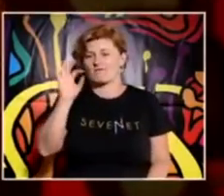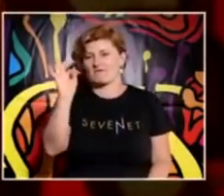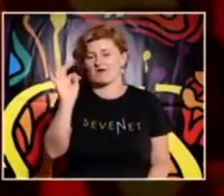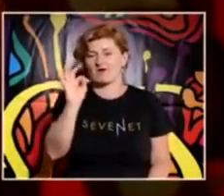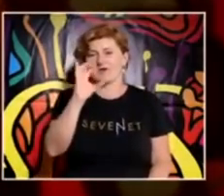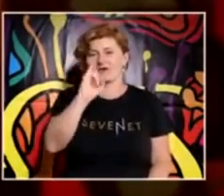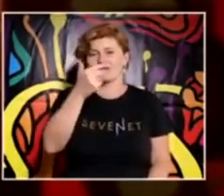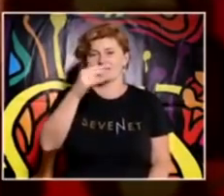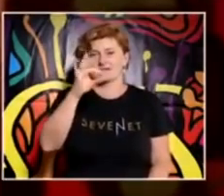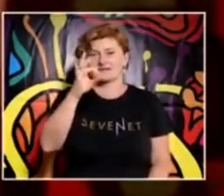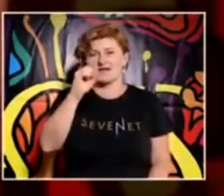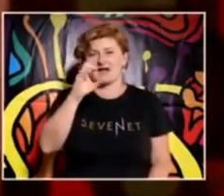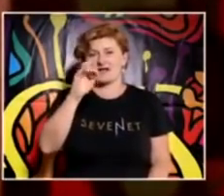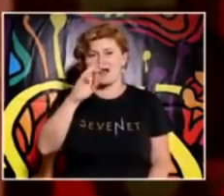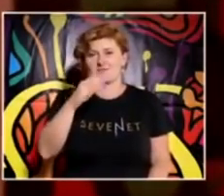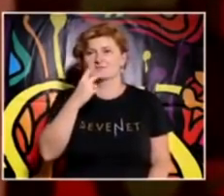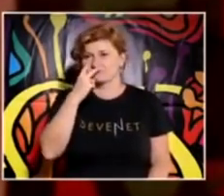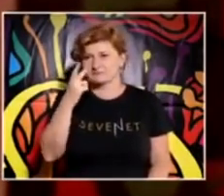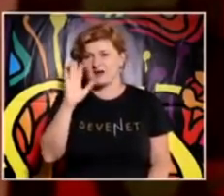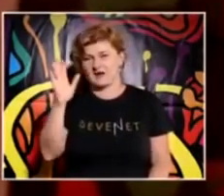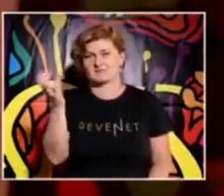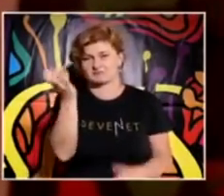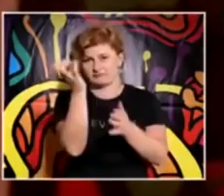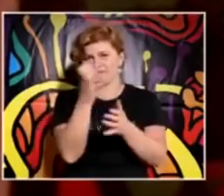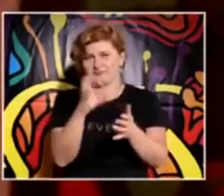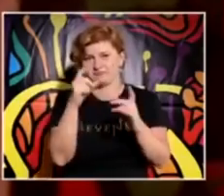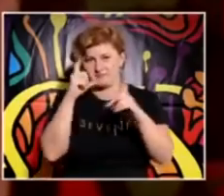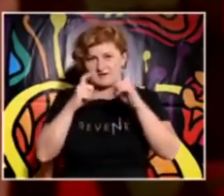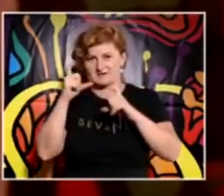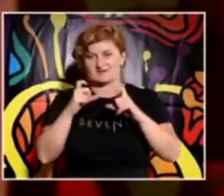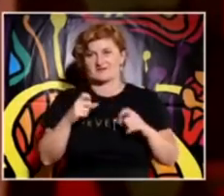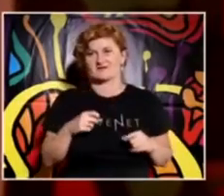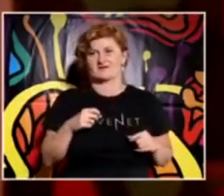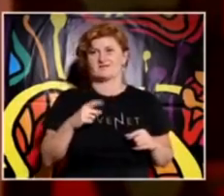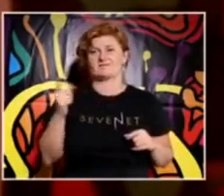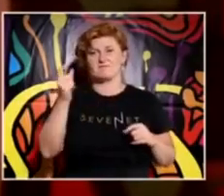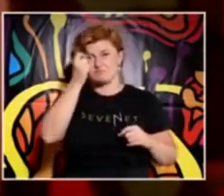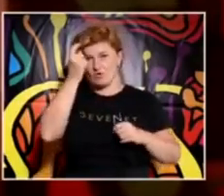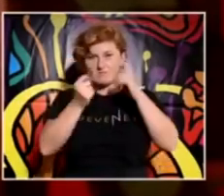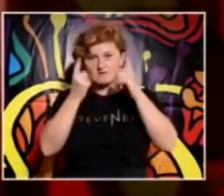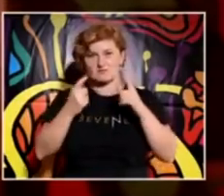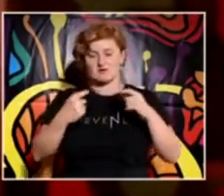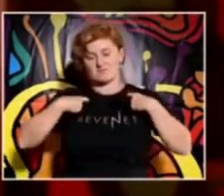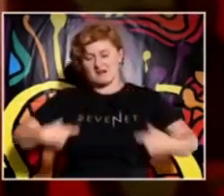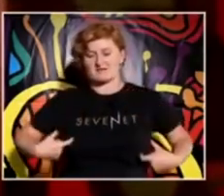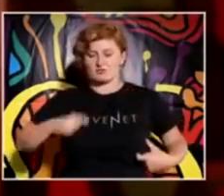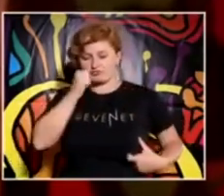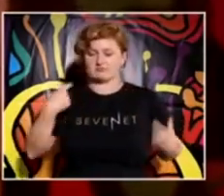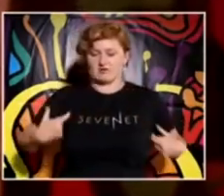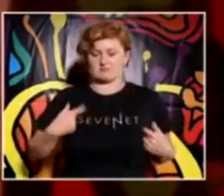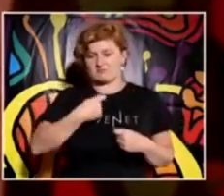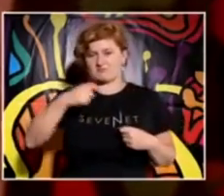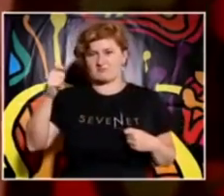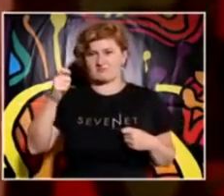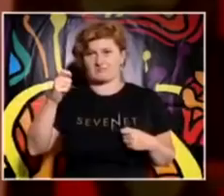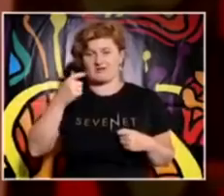wiedzieli, że są wiarygodni w tym, co mówią, bo takich pomysłów na to, żeby zabrać plecak z dnia na dzień, namiot z dnia na dzień, wyjechać gdziekolwiek, ale żeby nie